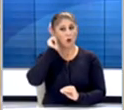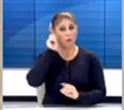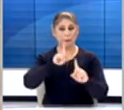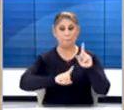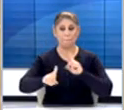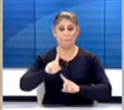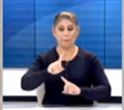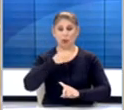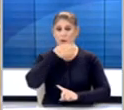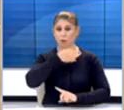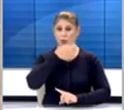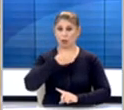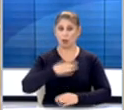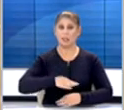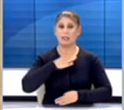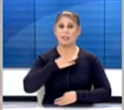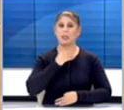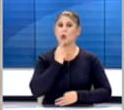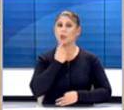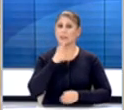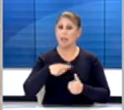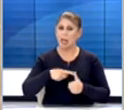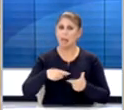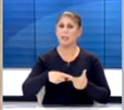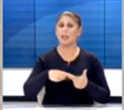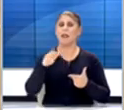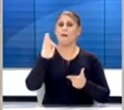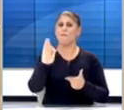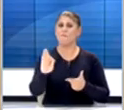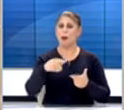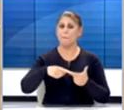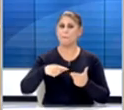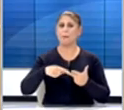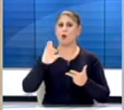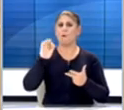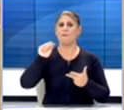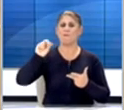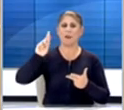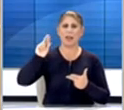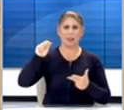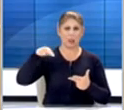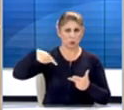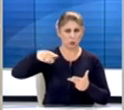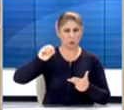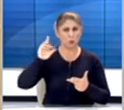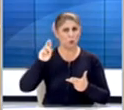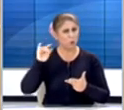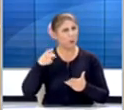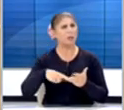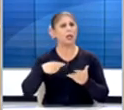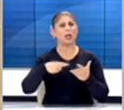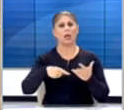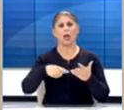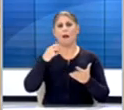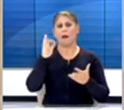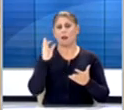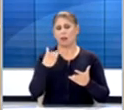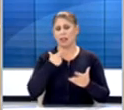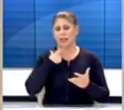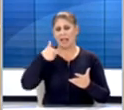κύριου Κασελάκη, του κύριου Φάμελου, του κύριου Φαραντούρη, του κύριου Πολάκη, του κύριου Γλέτσου. Όταν λοιπόν, για να είμαι απολύτως